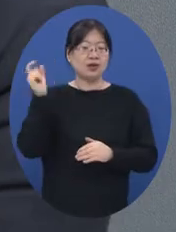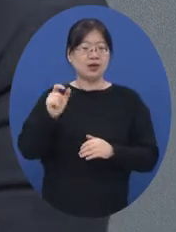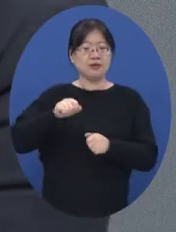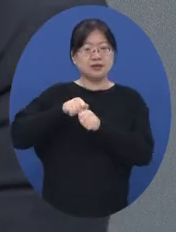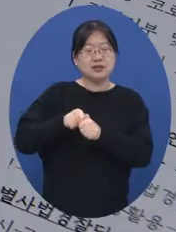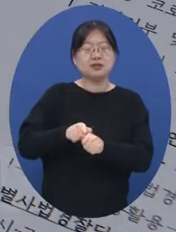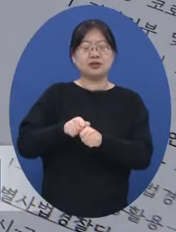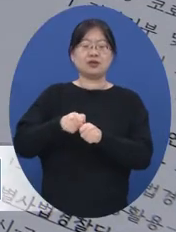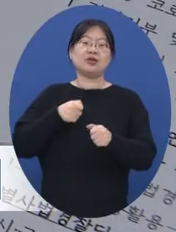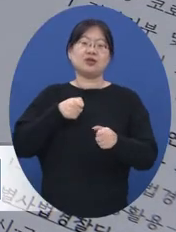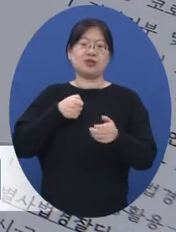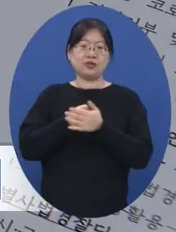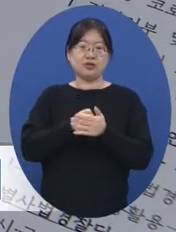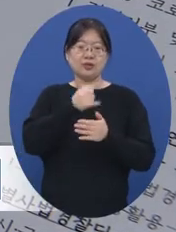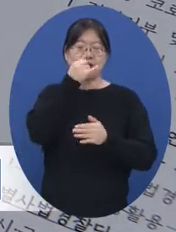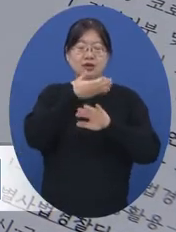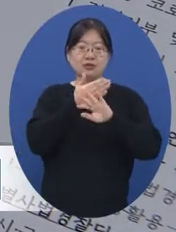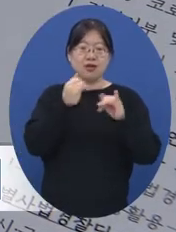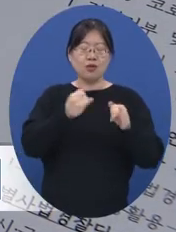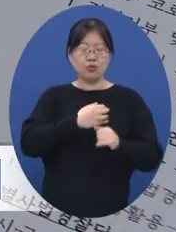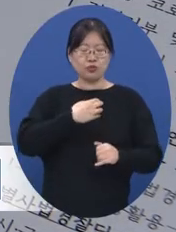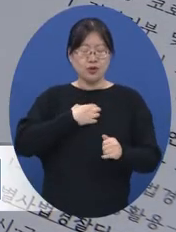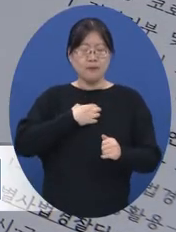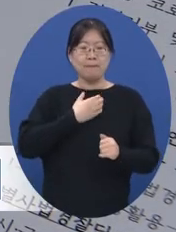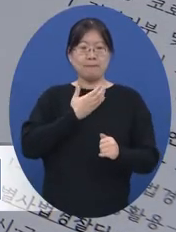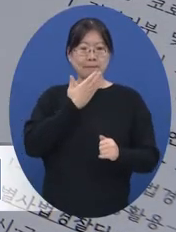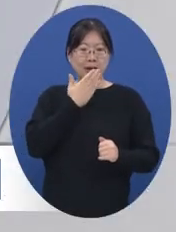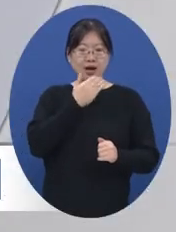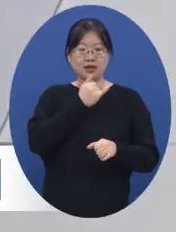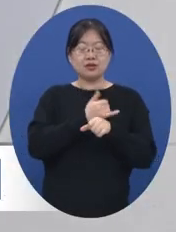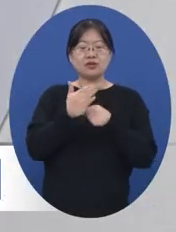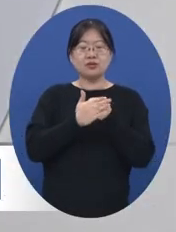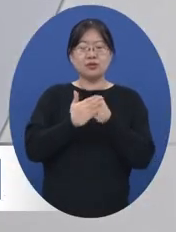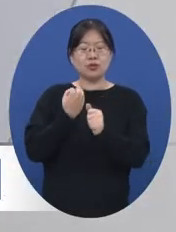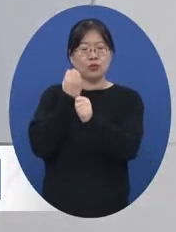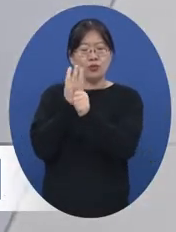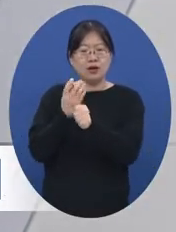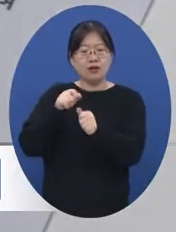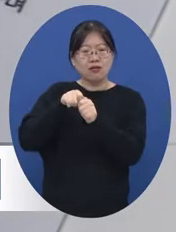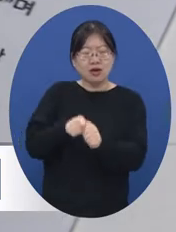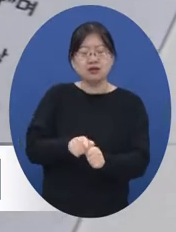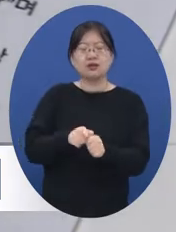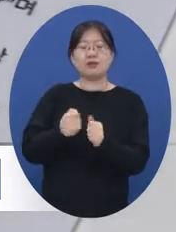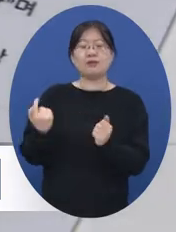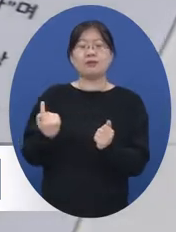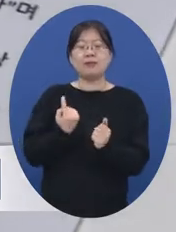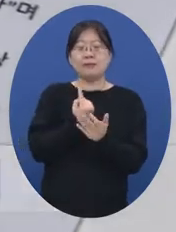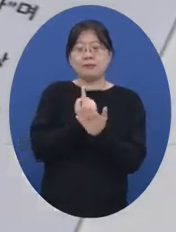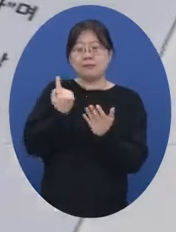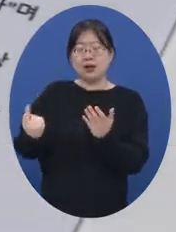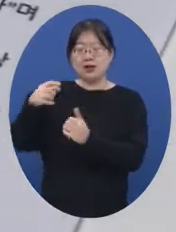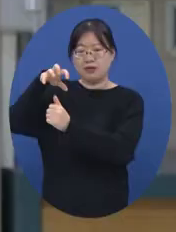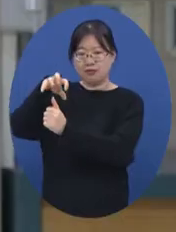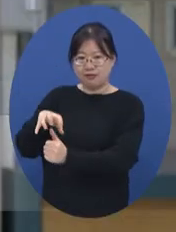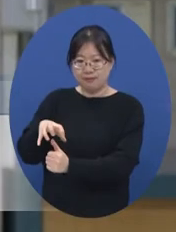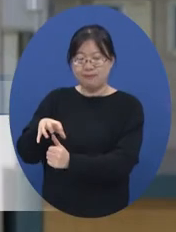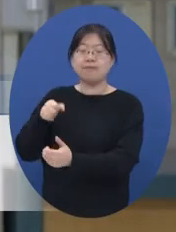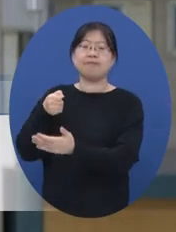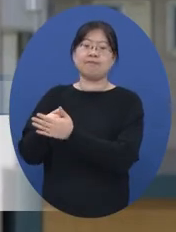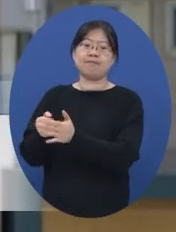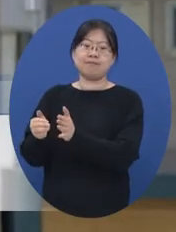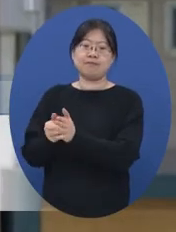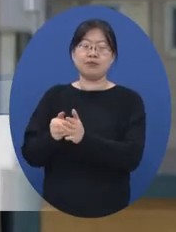했습니다 다른 사람을 위험에 빠뜨릴 수 있는 만큼 고발조치 나 강제 격리 하기로 한 겁니다 으